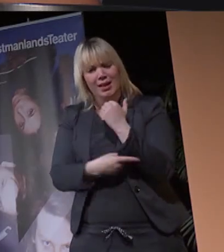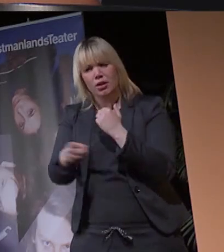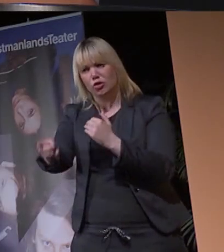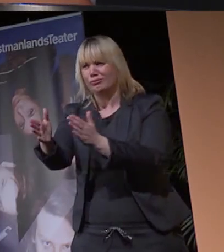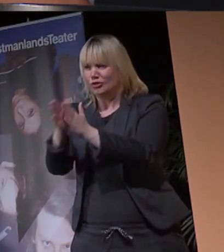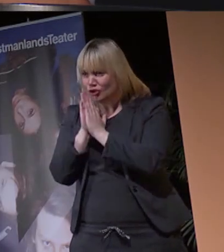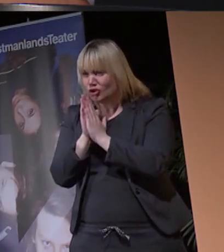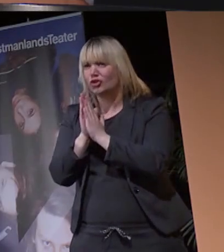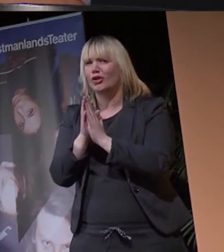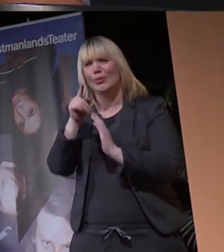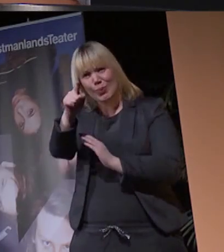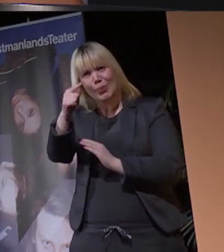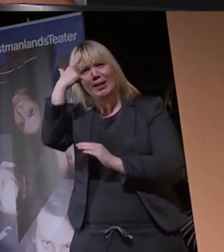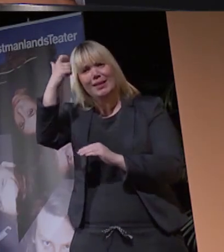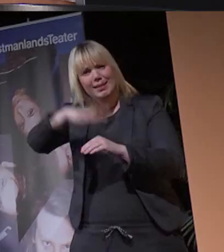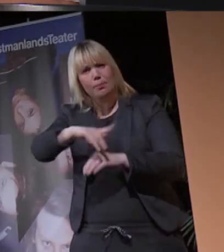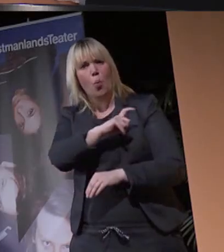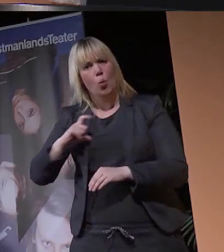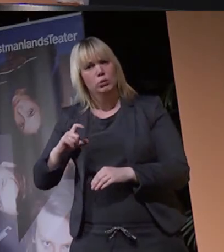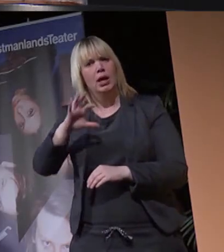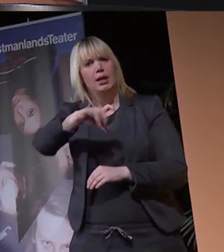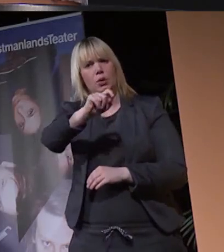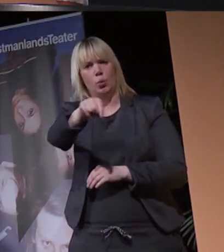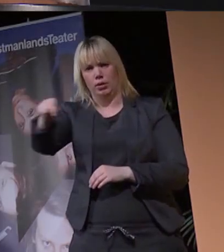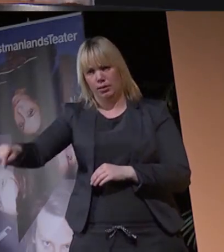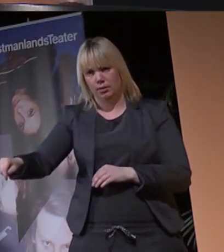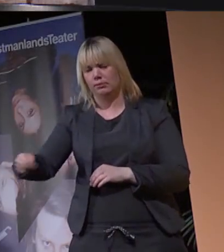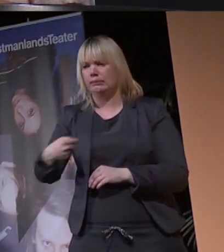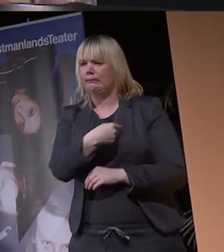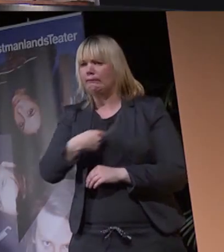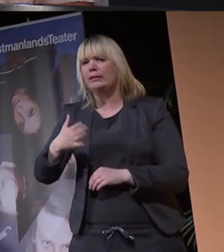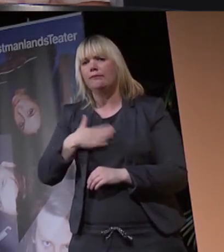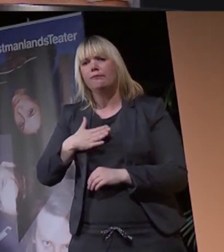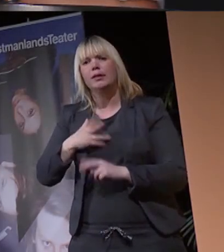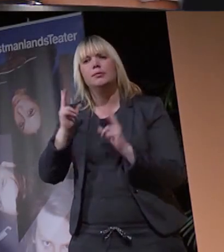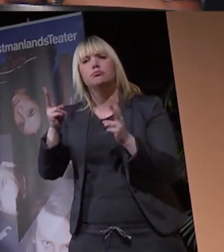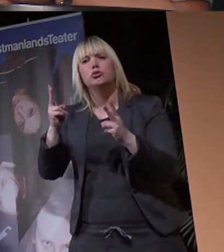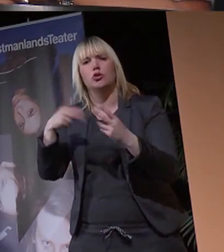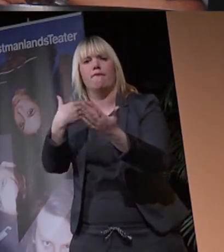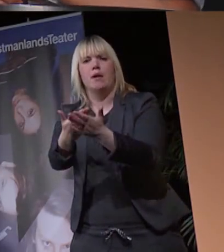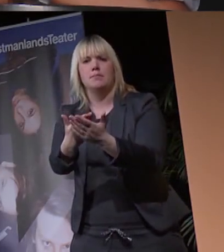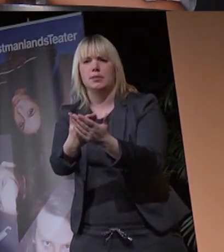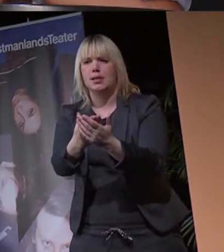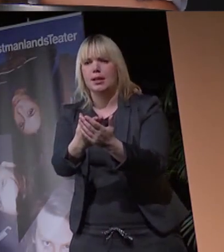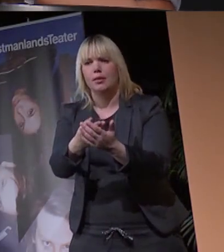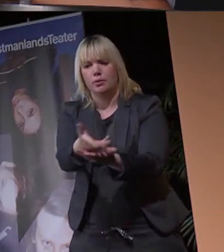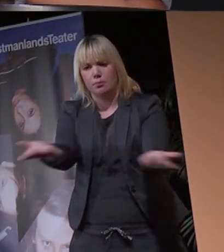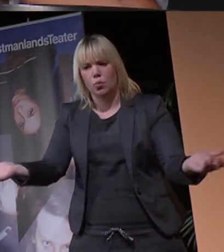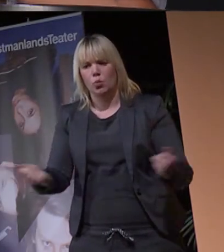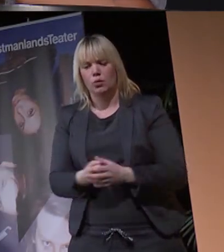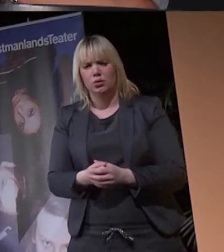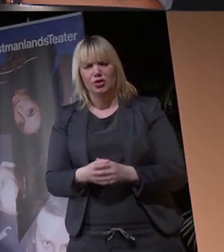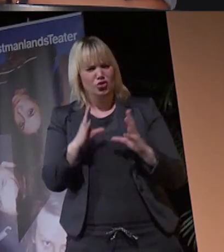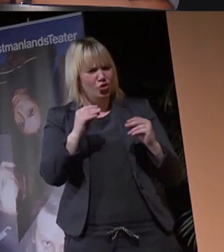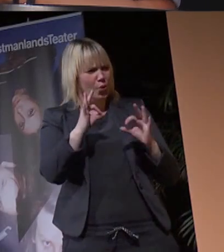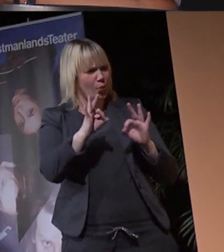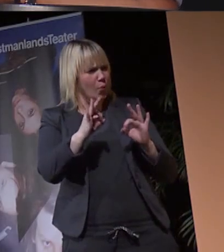Styr. Alltså lita på oss att vi också vill och kan. Ja, precis. Hur ska man förhålla sig till det när man säger